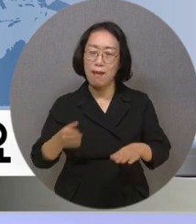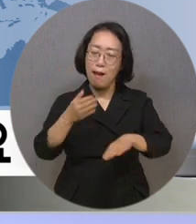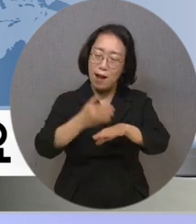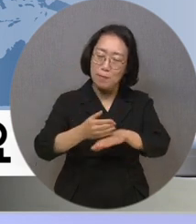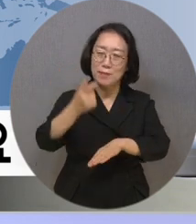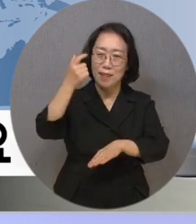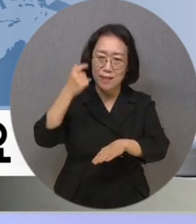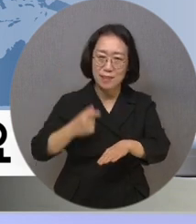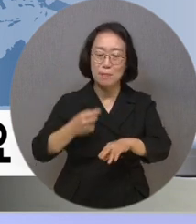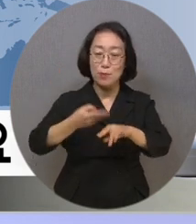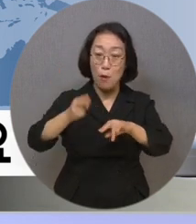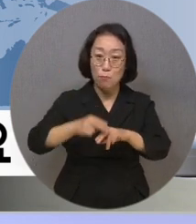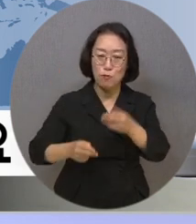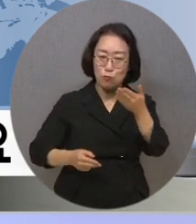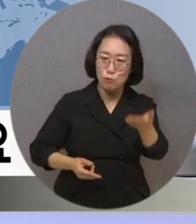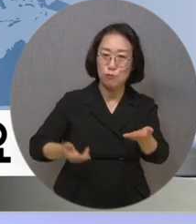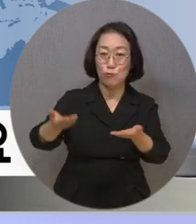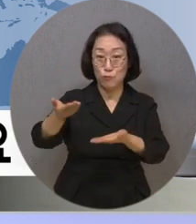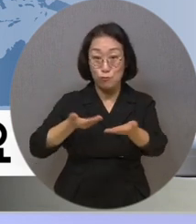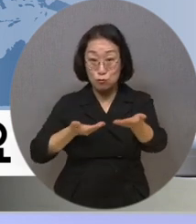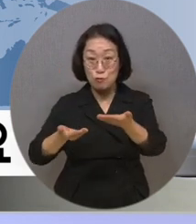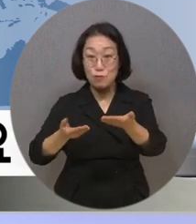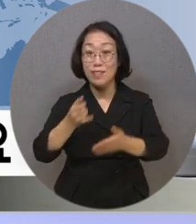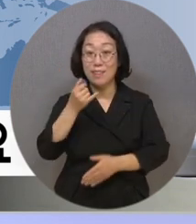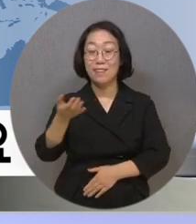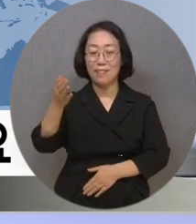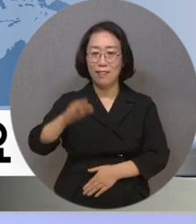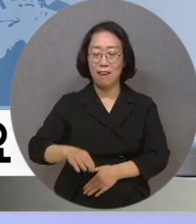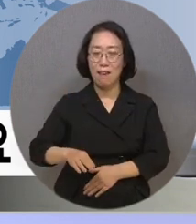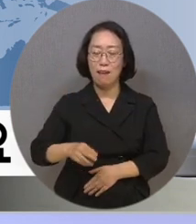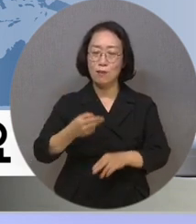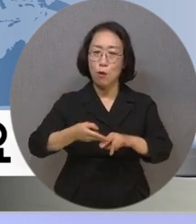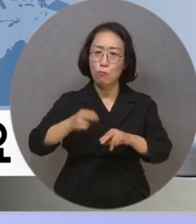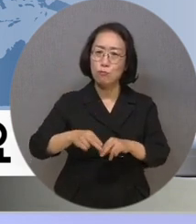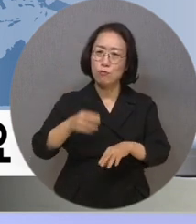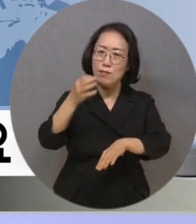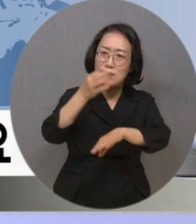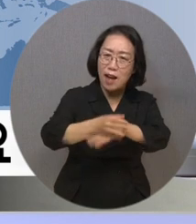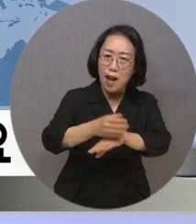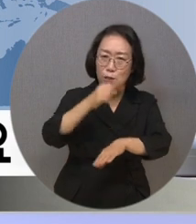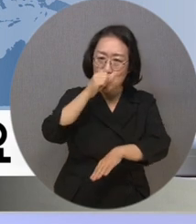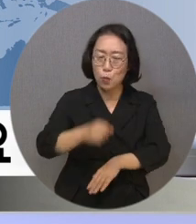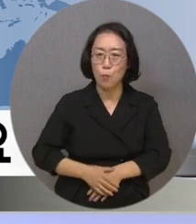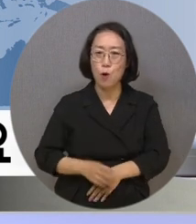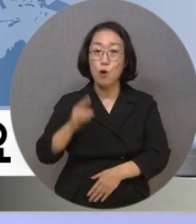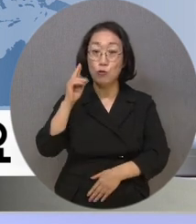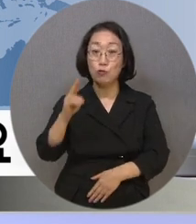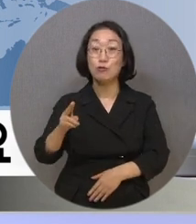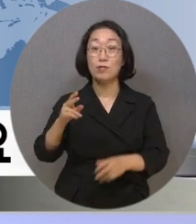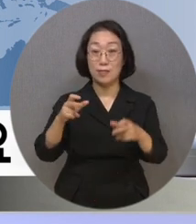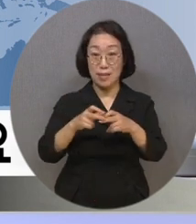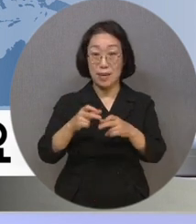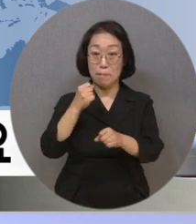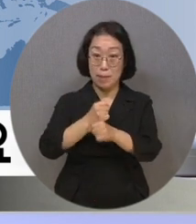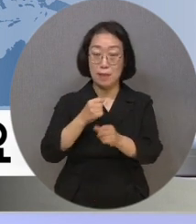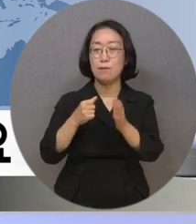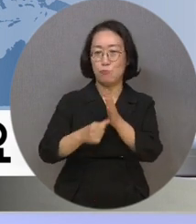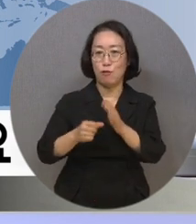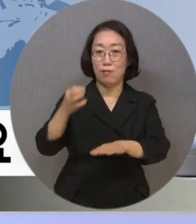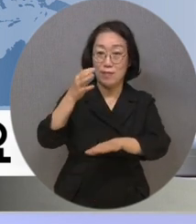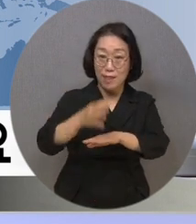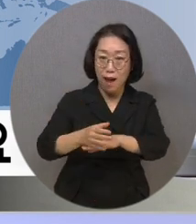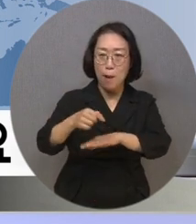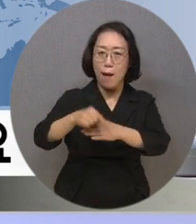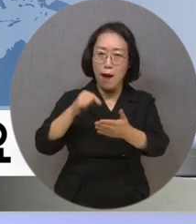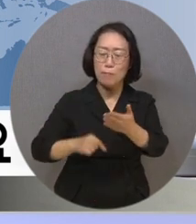선물 많이 주고받으실 텐데요. 추석 선물로 중증장애인 생산품 선물 세트를 통해 마음까지 풍성한 한가위 되시는